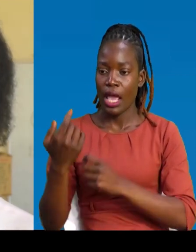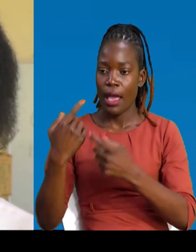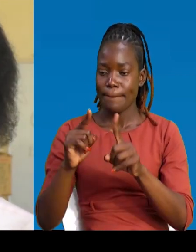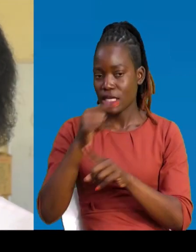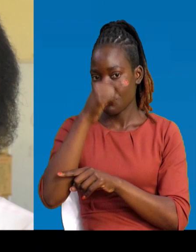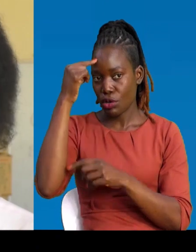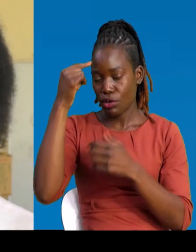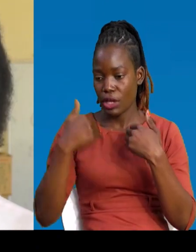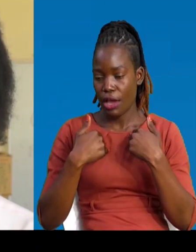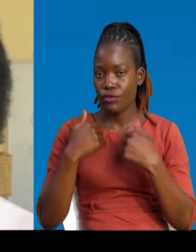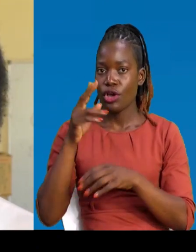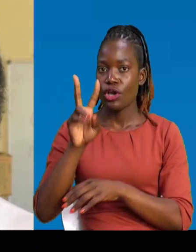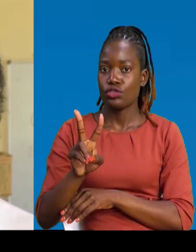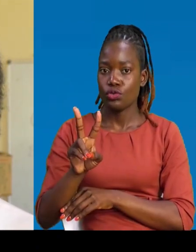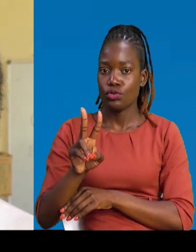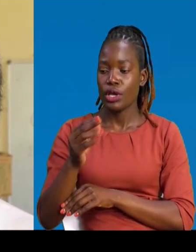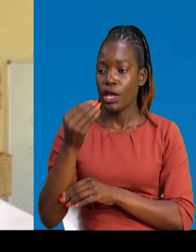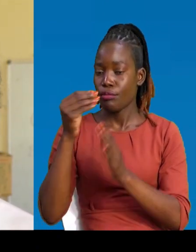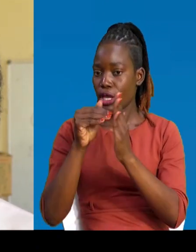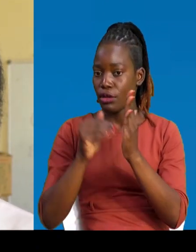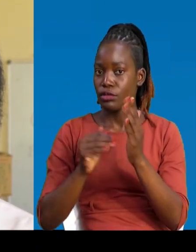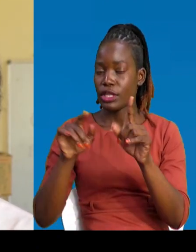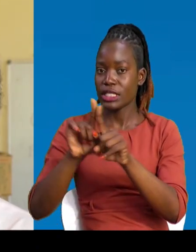we have two menus on the same day,